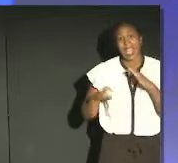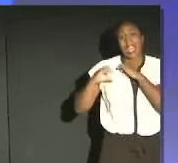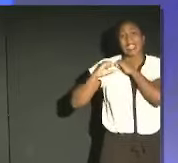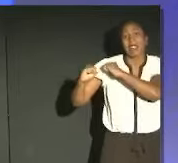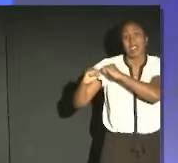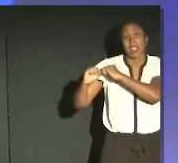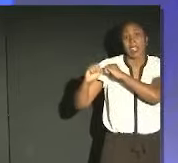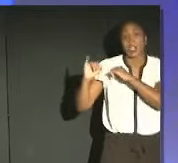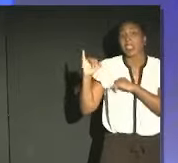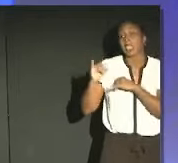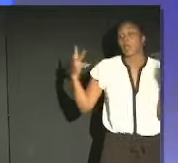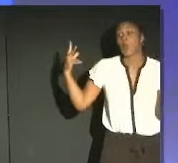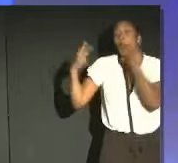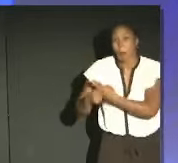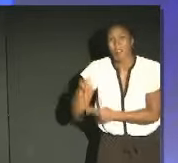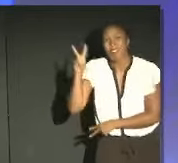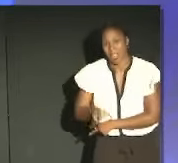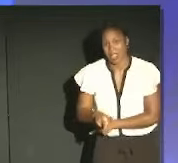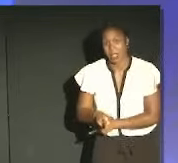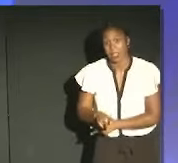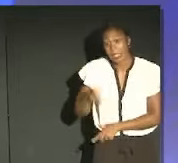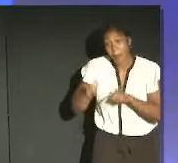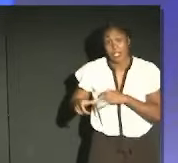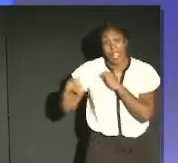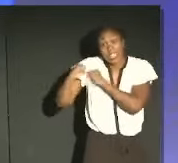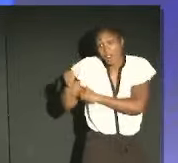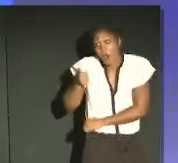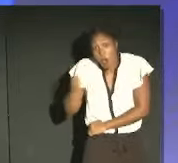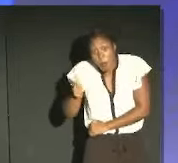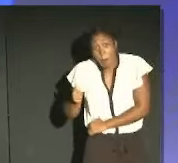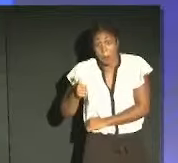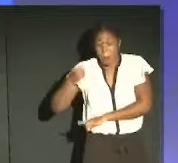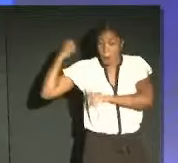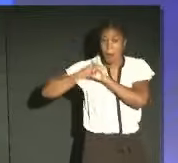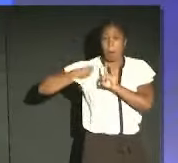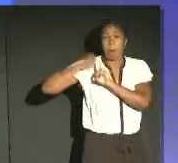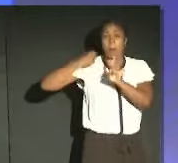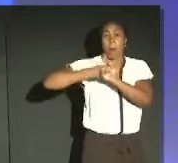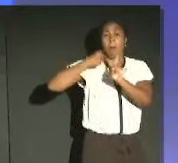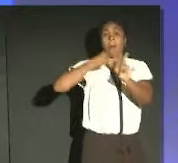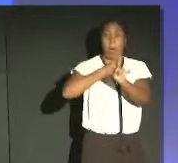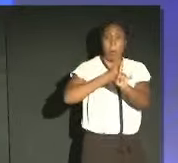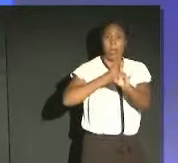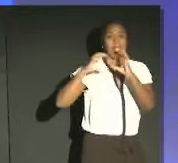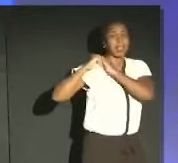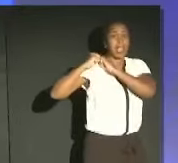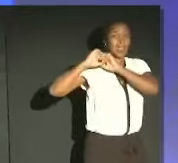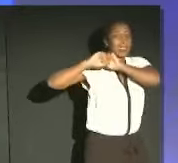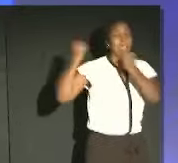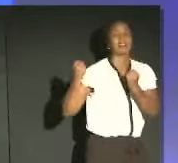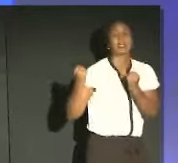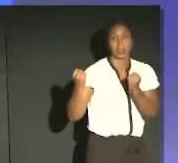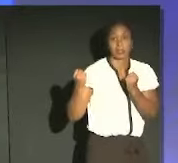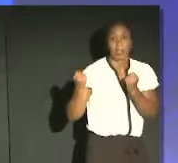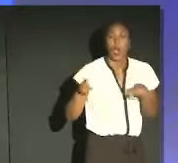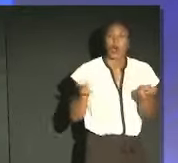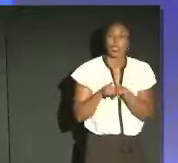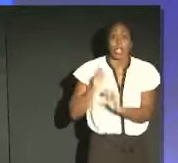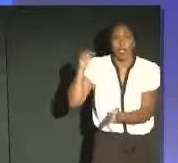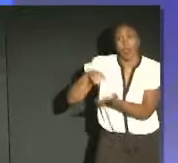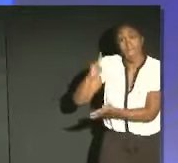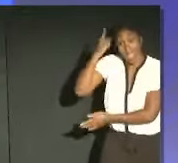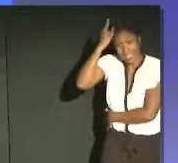en premier ce sont d'abord les esclaves eux même qui par leur lutte ont réussi à l'abolir et notamment à Saint-Domingue en